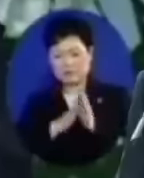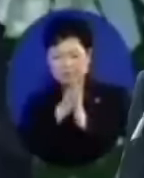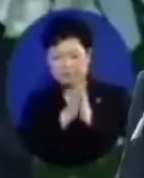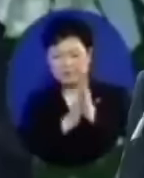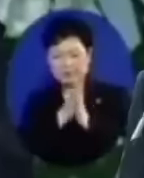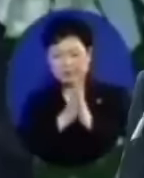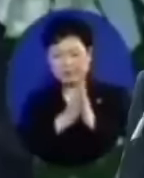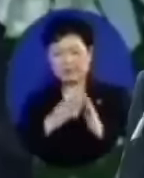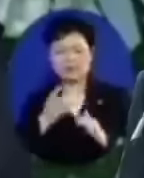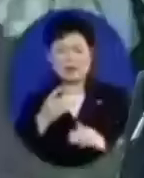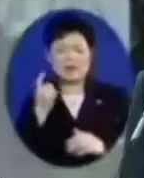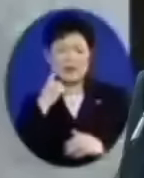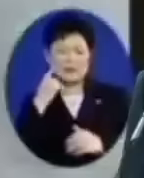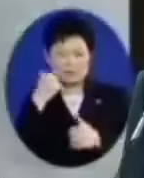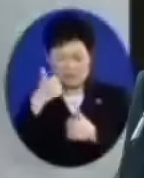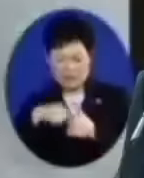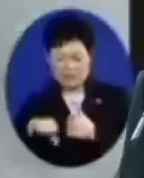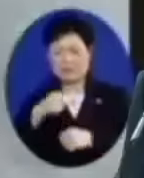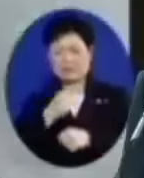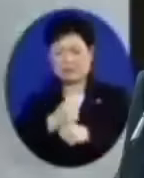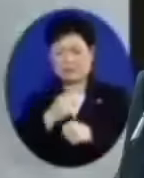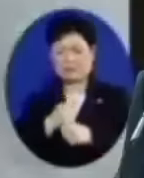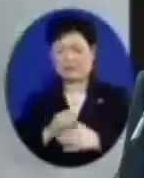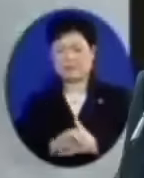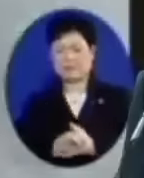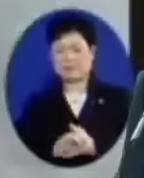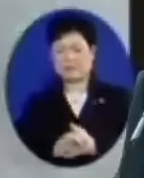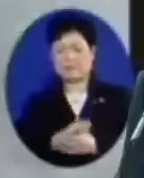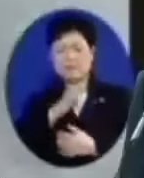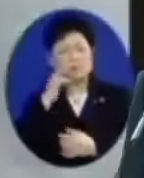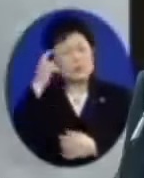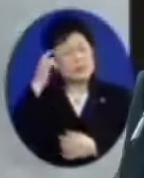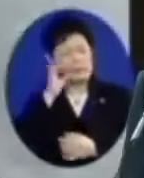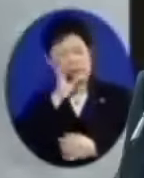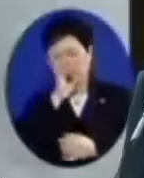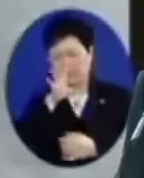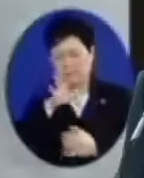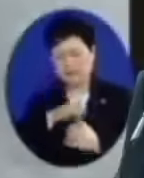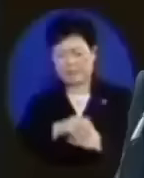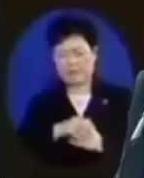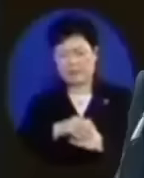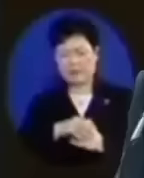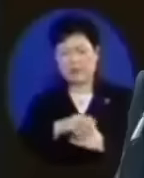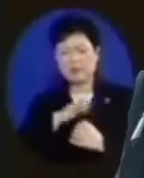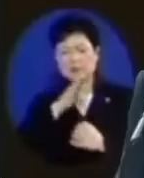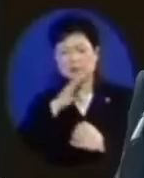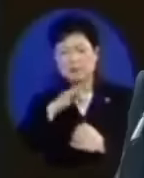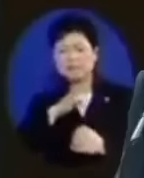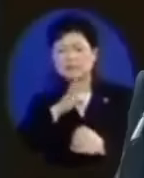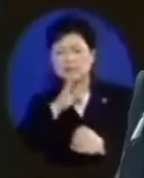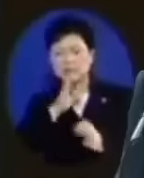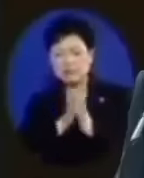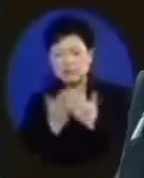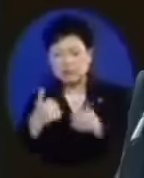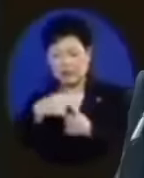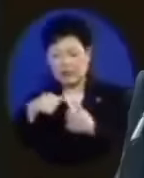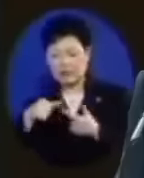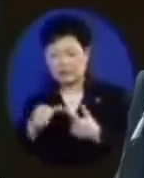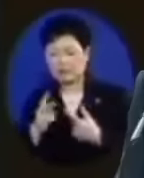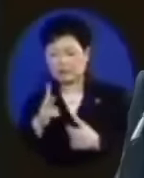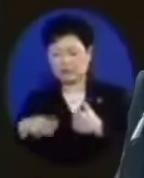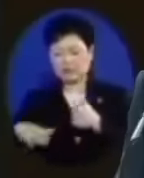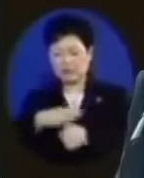자기 양아들로 삼았었습니다. 도저히 상상할 수 없죠. 눈에 넣어도 아프지 않은 자기 아들 둘을